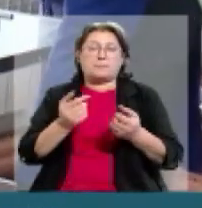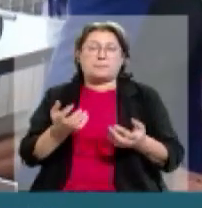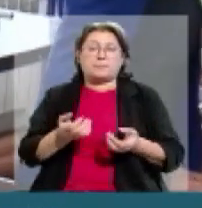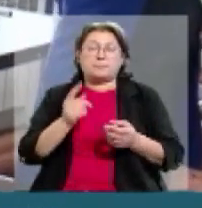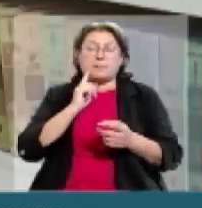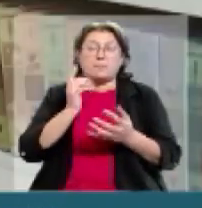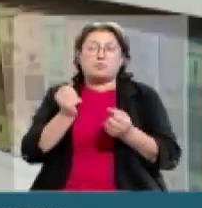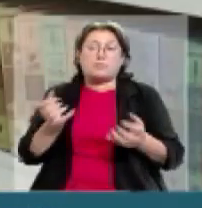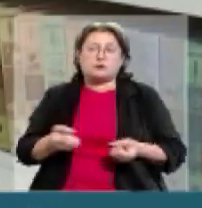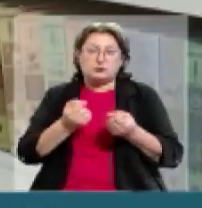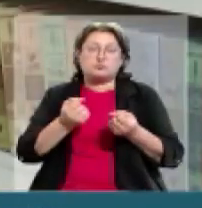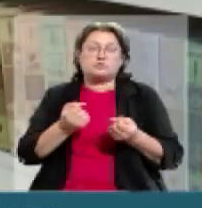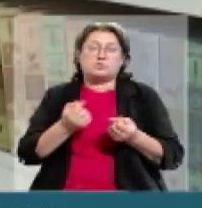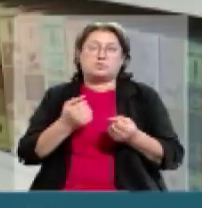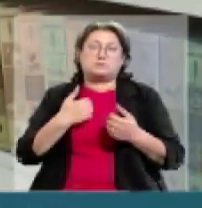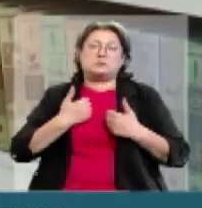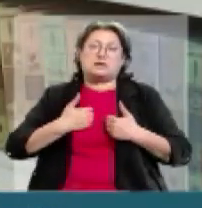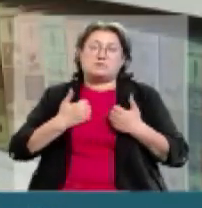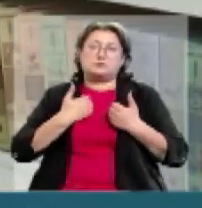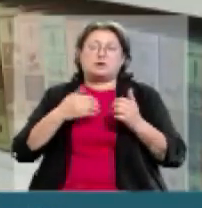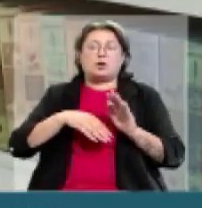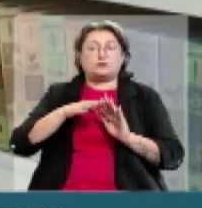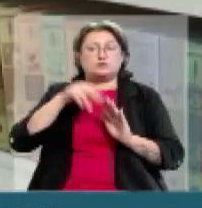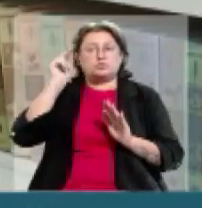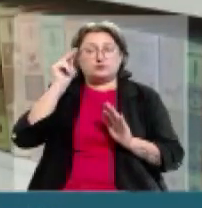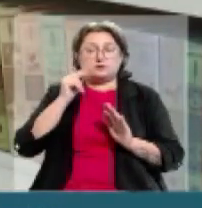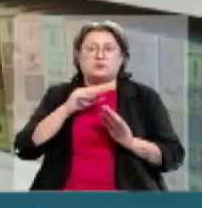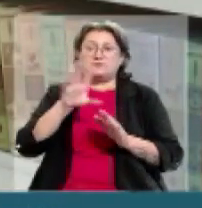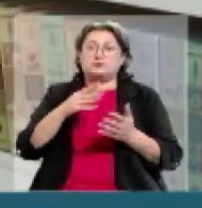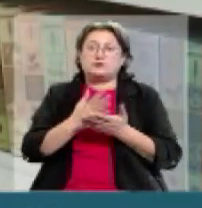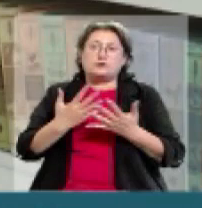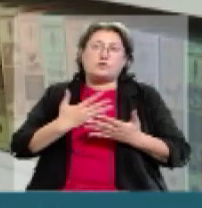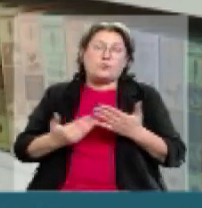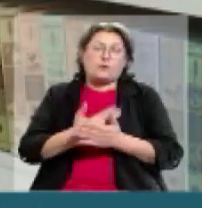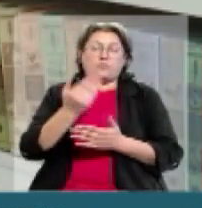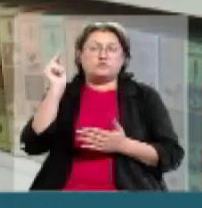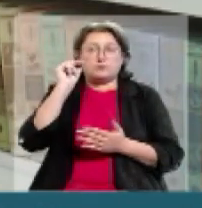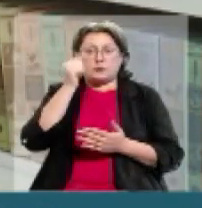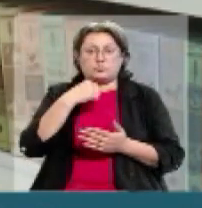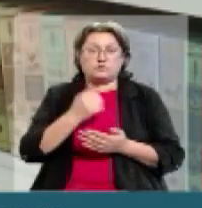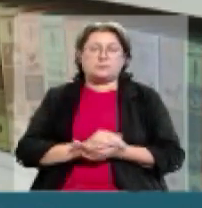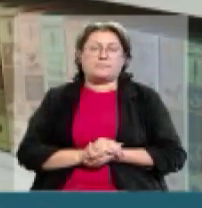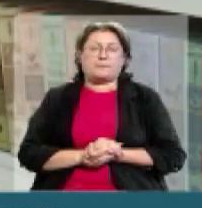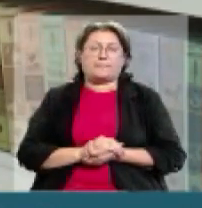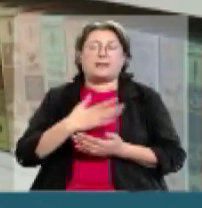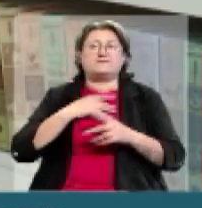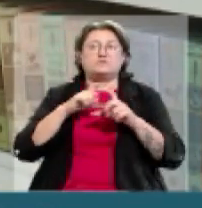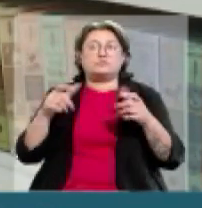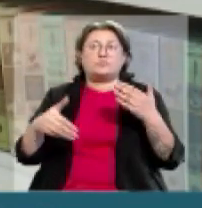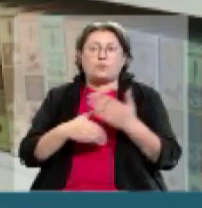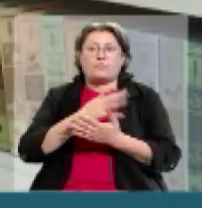дейді жеткіншектер. Жаңа оқу жылында мектебіміз көркейіп жатыр. Бізде жаңа жабдықтар мен жиһаздар